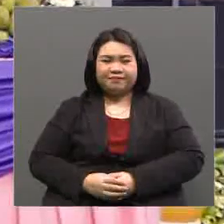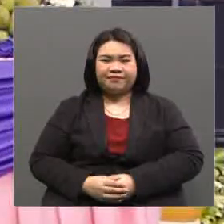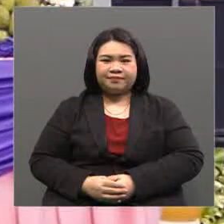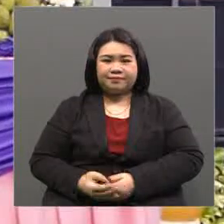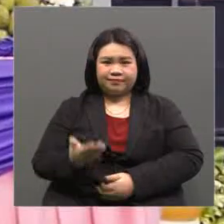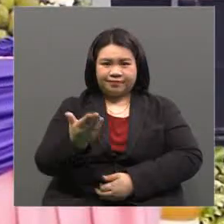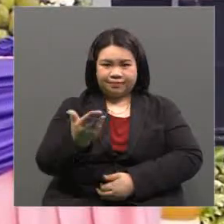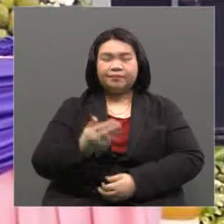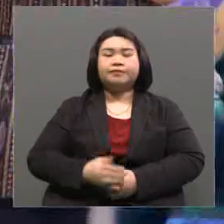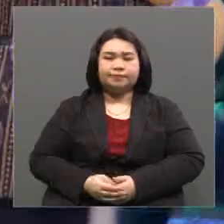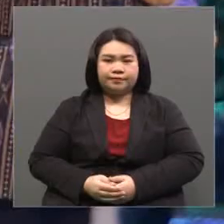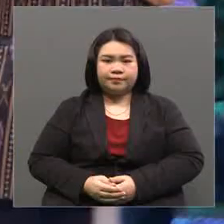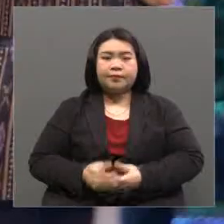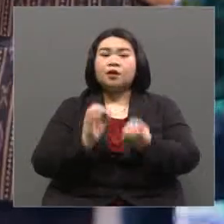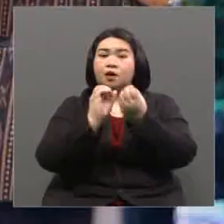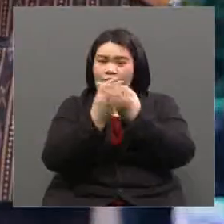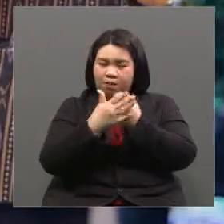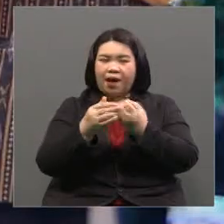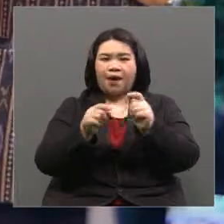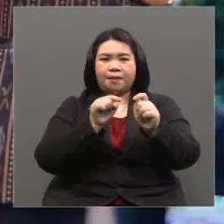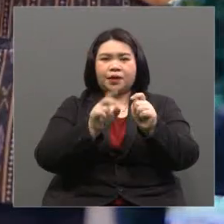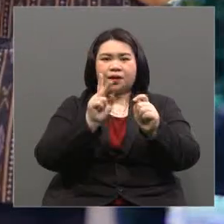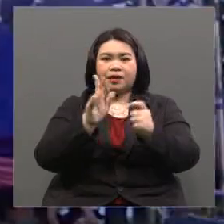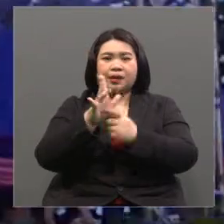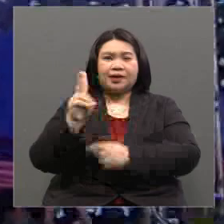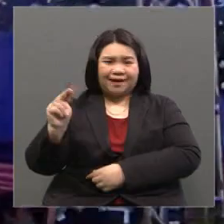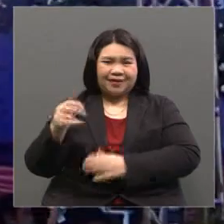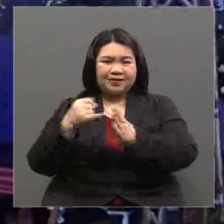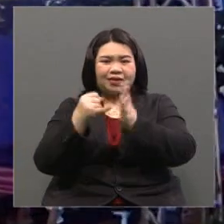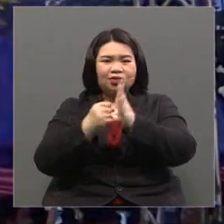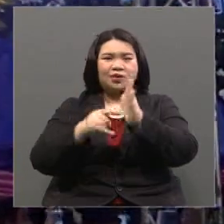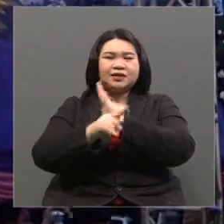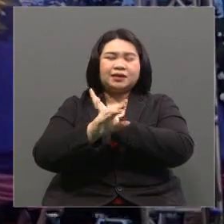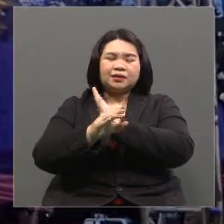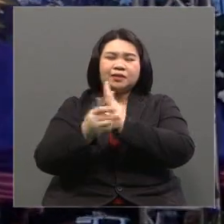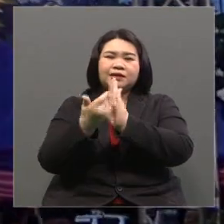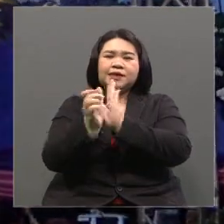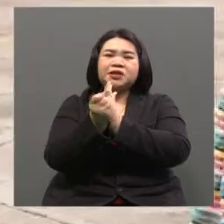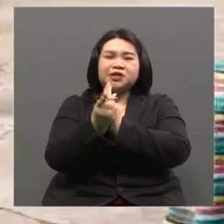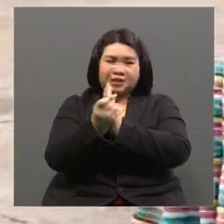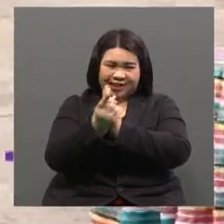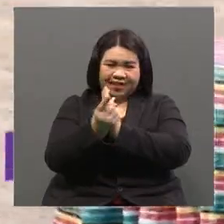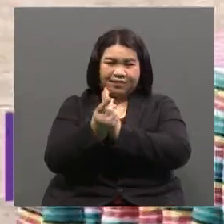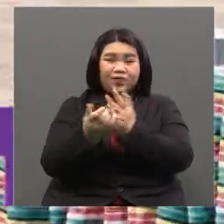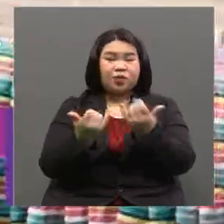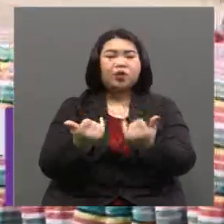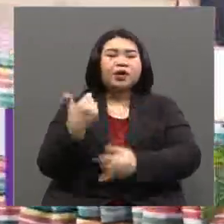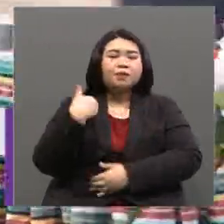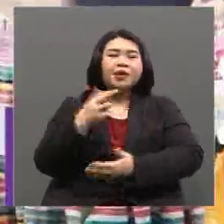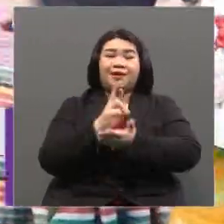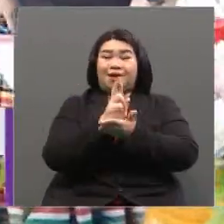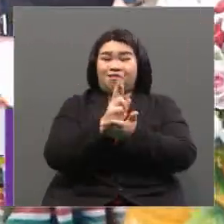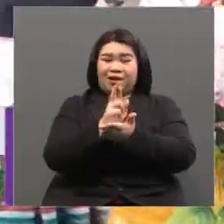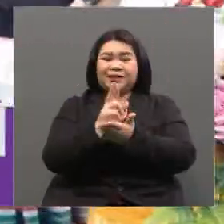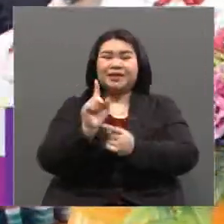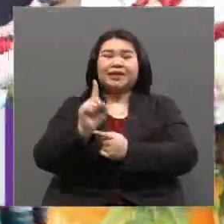บรรยากาศในงานเทศกาลผลไม้ของดีอำเภอกันทรลักษ์ที่ศรีสะเกษกันหน่อยเนี่ยมีการประกวดนะฮะรางวัลที่